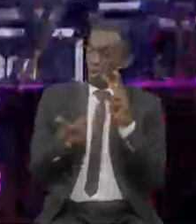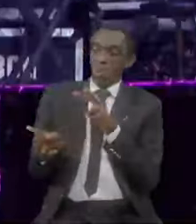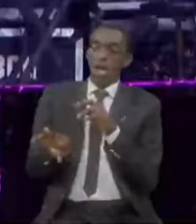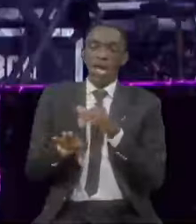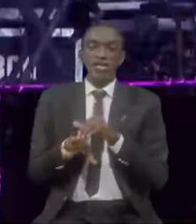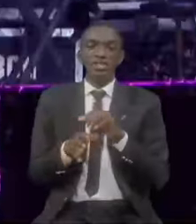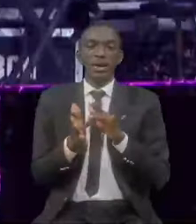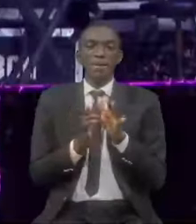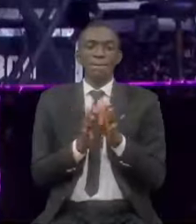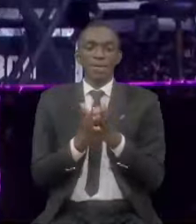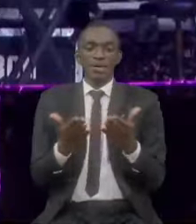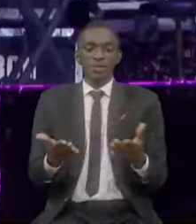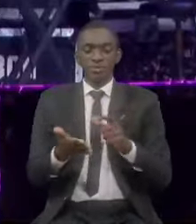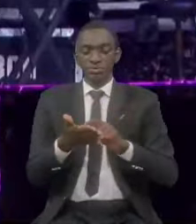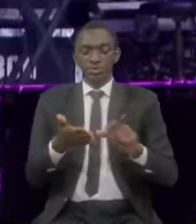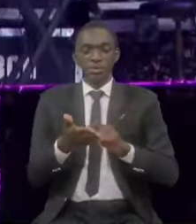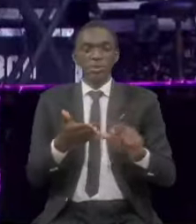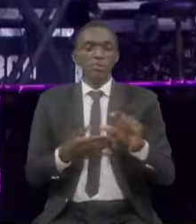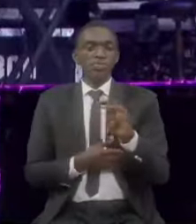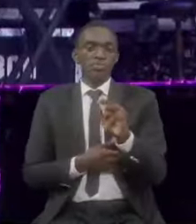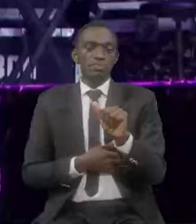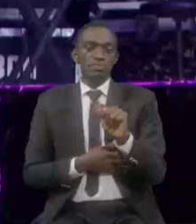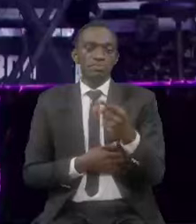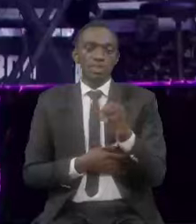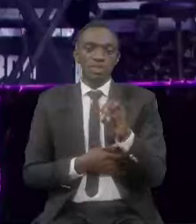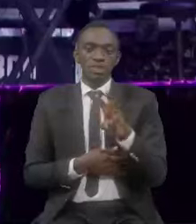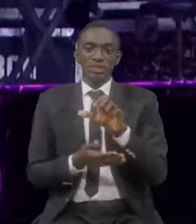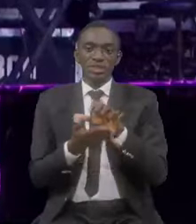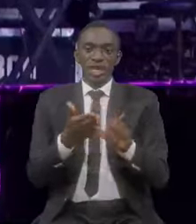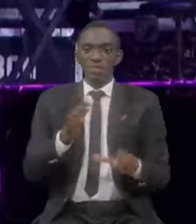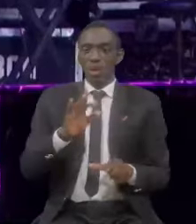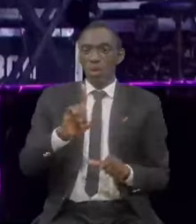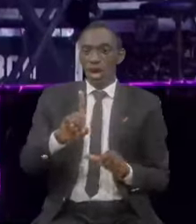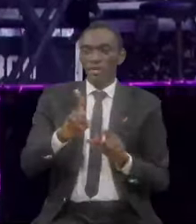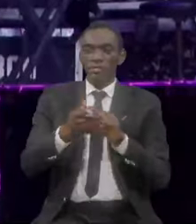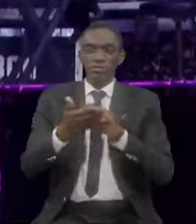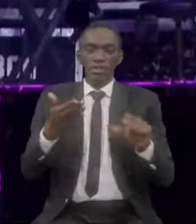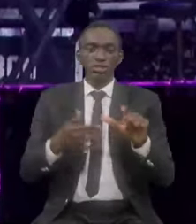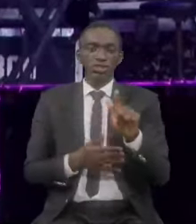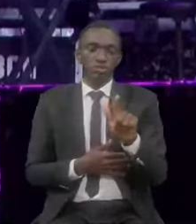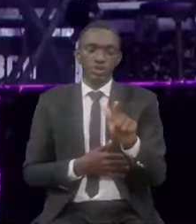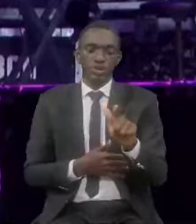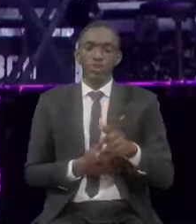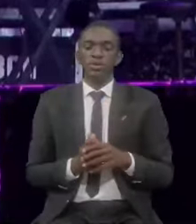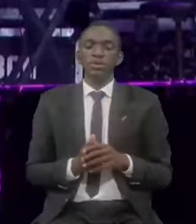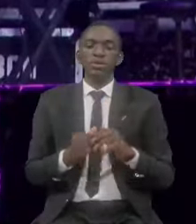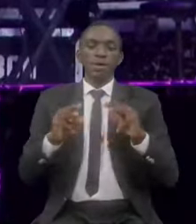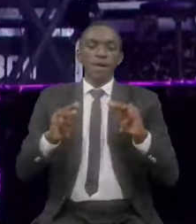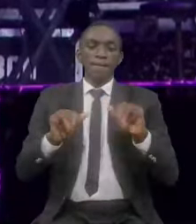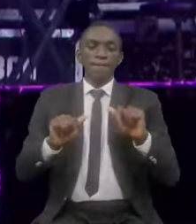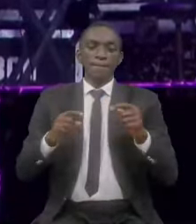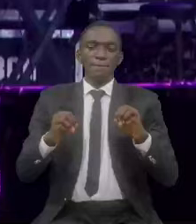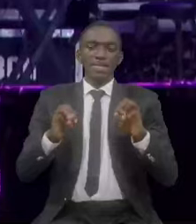Voyons Matthieu 1, verset 21, Matthieu 1, 21,